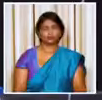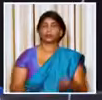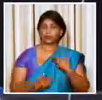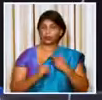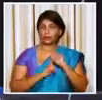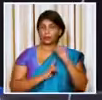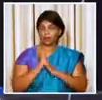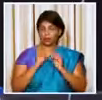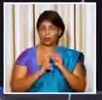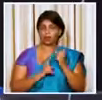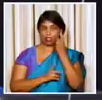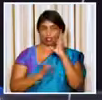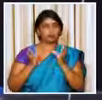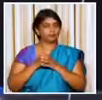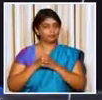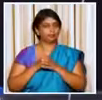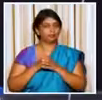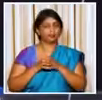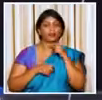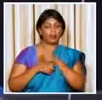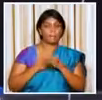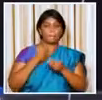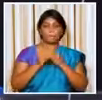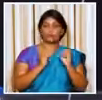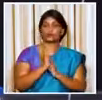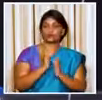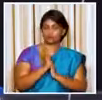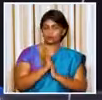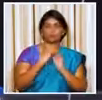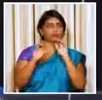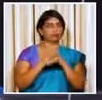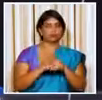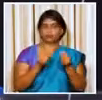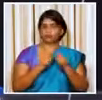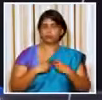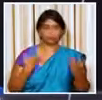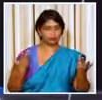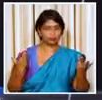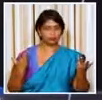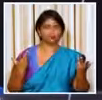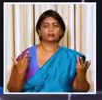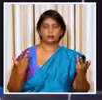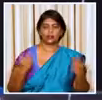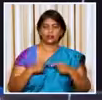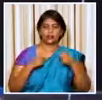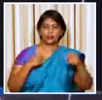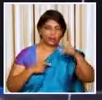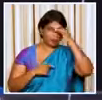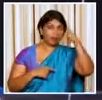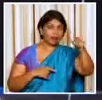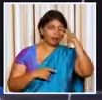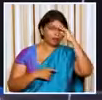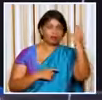මන්ත්‍රීවරු 13ක් ඉන්නවා වෙනම ස්වාධීන කණ්ඩායමක්. ඒකට බිස්නස් කමිටු එකේ කිසිම නියෝජනයක් නැහැ. විපක්ෂ නායකතුමයි